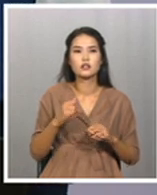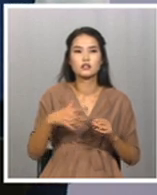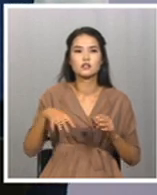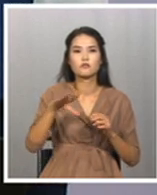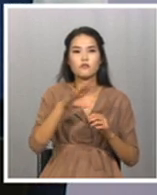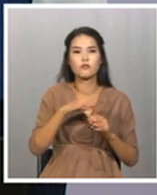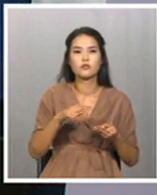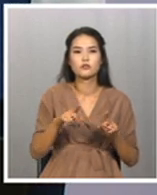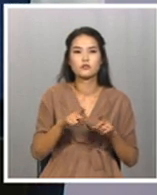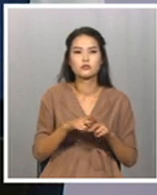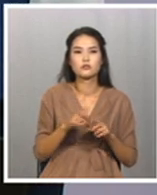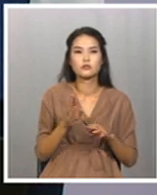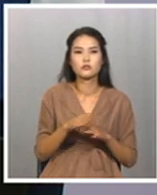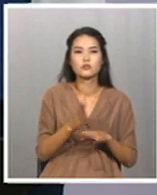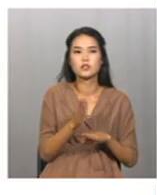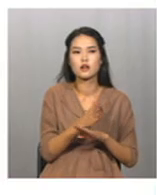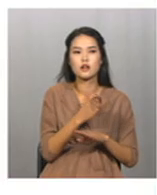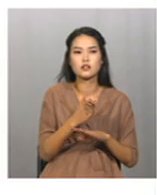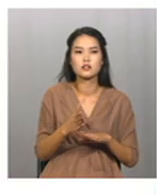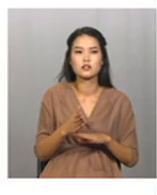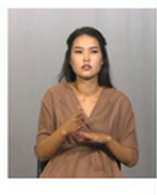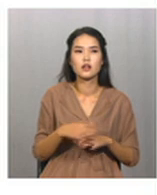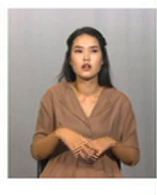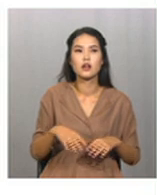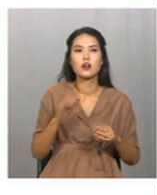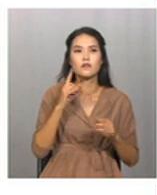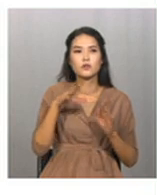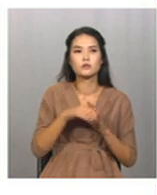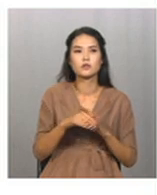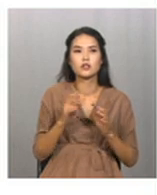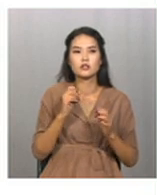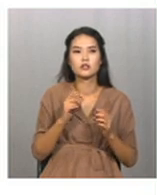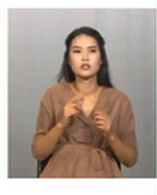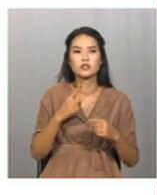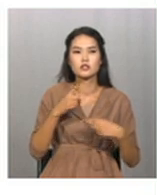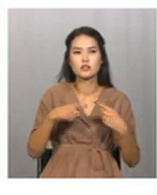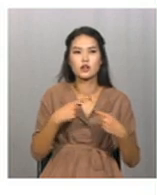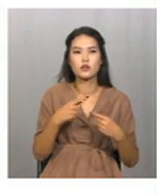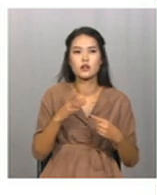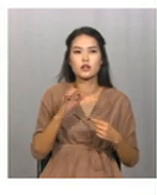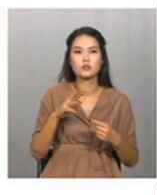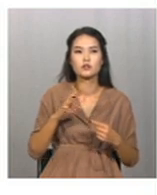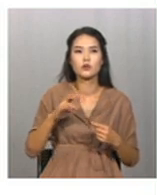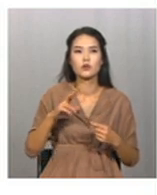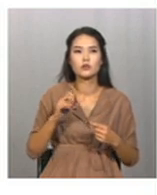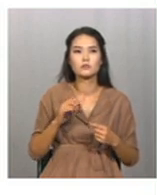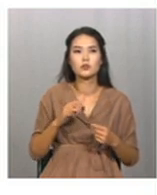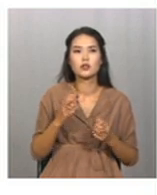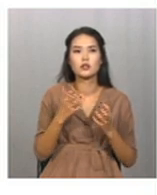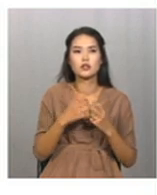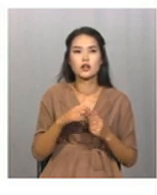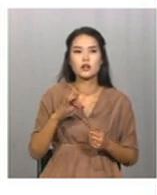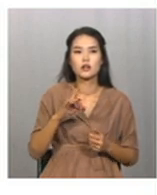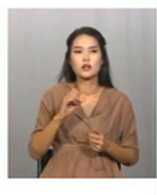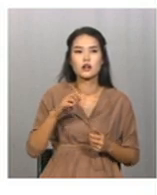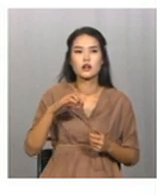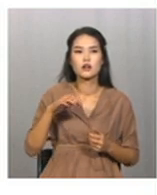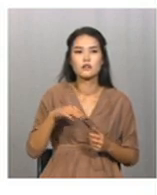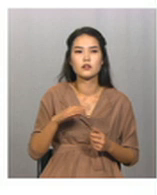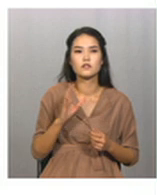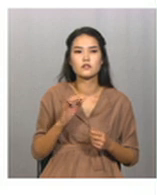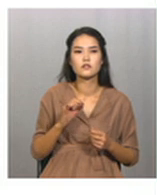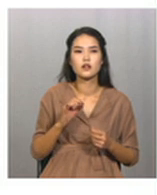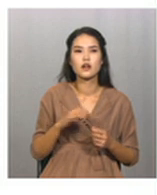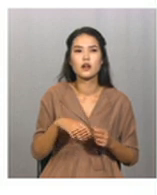частицы со словами пишутся раздельно. Вступите в диалог со Львом Николаевичем Толстым, используя стратегию